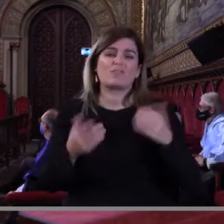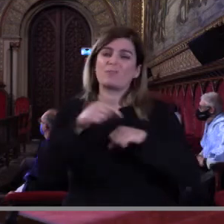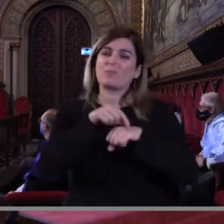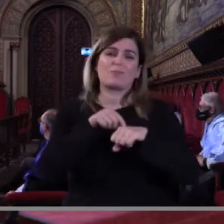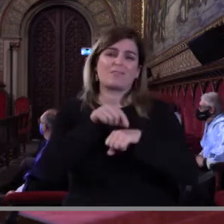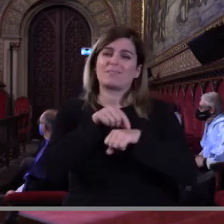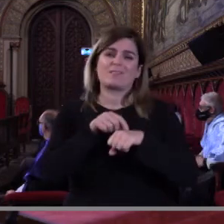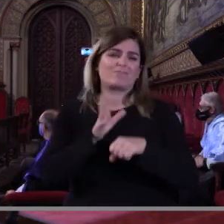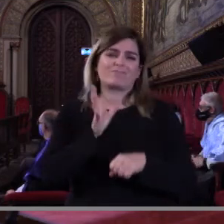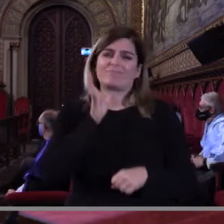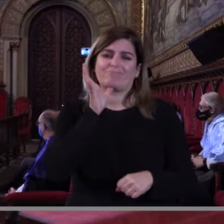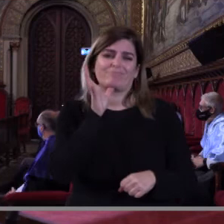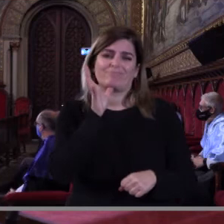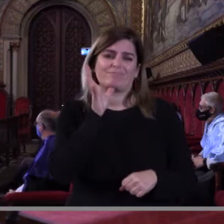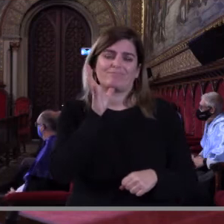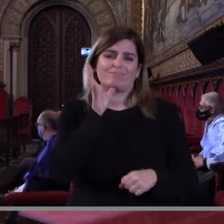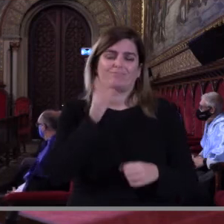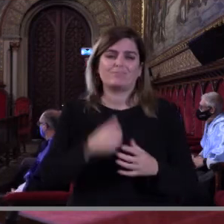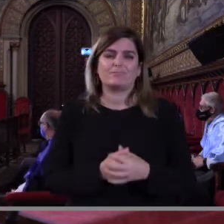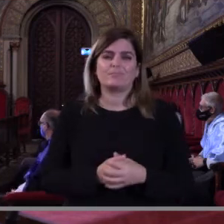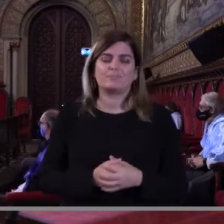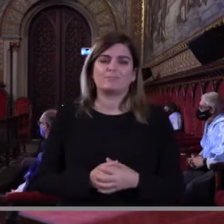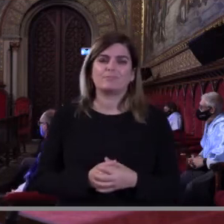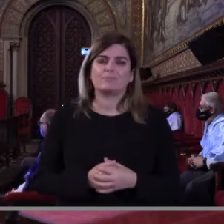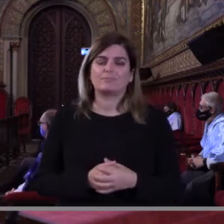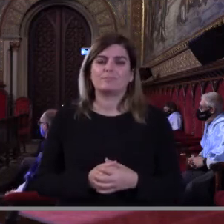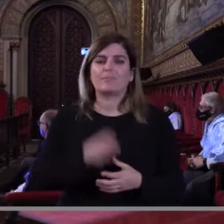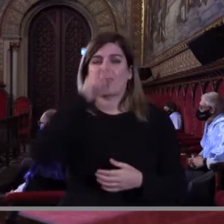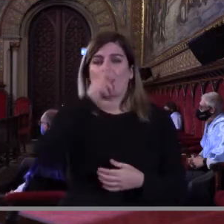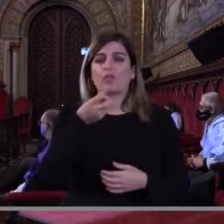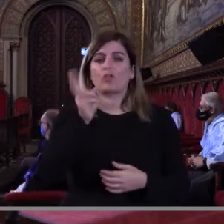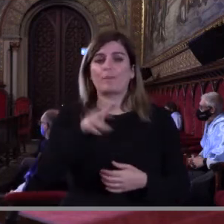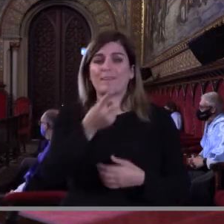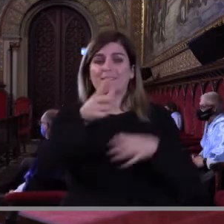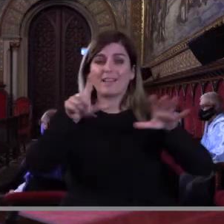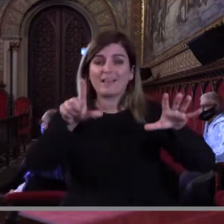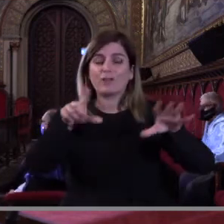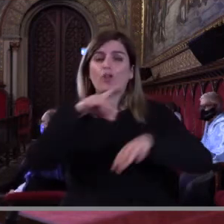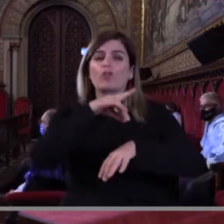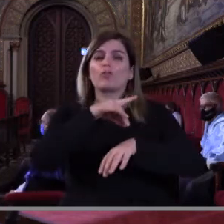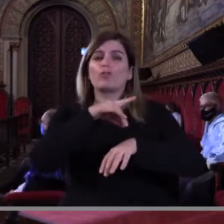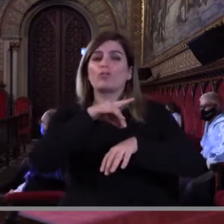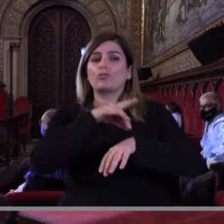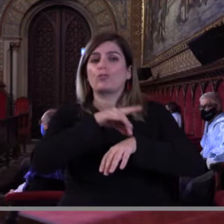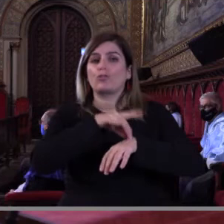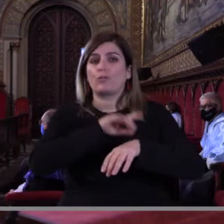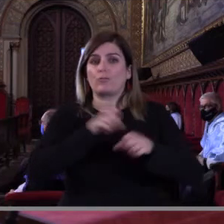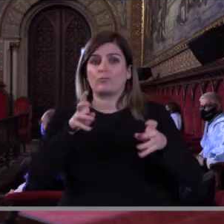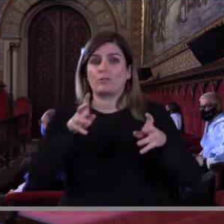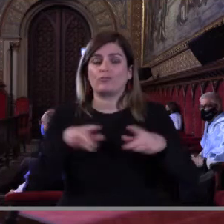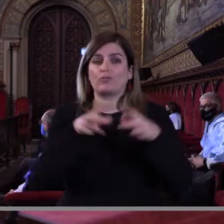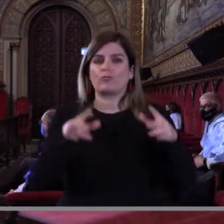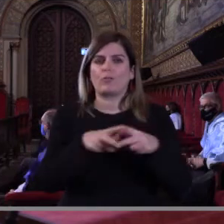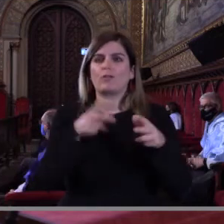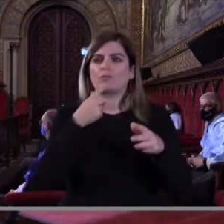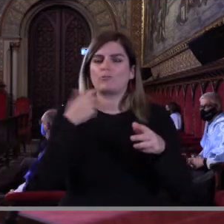hem viscut aquests darrers dies. L'any 2017, el claustre de doctors i el Consell Social va atorgar la distinció